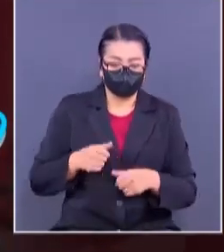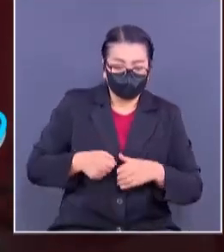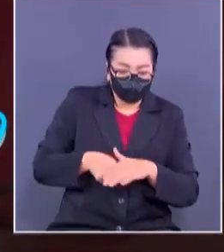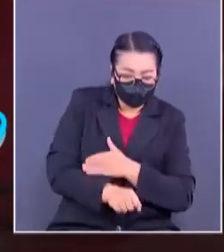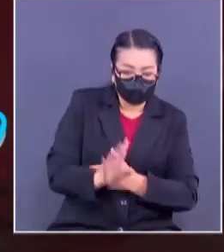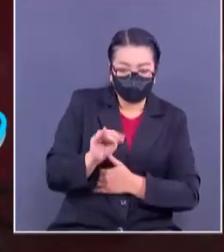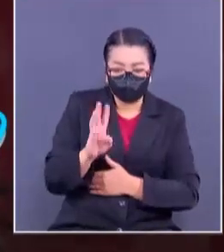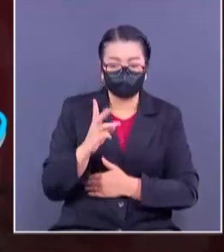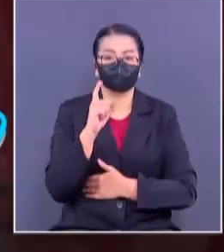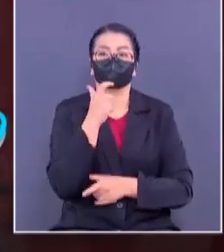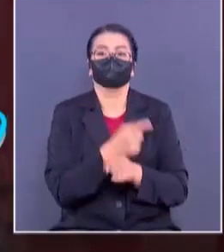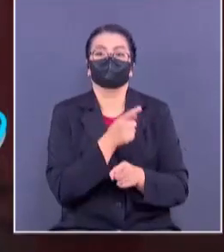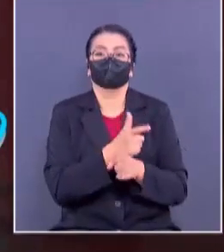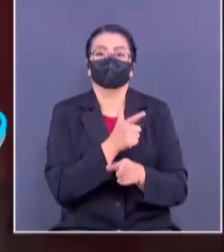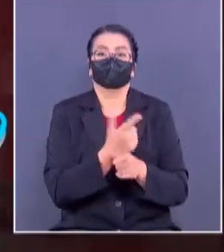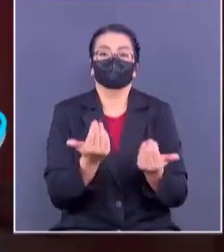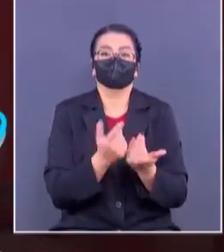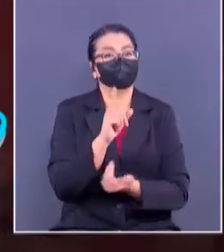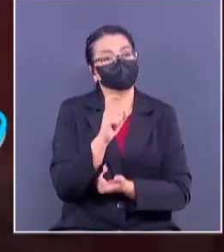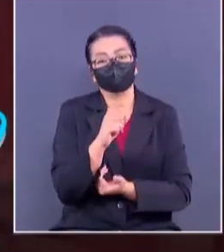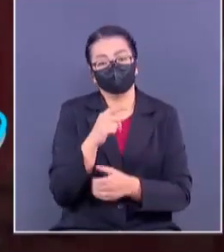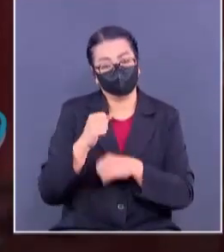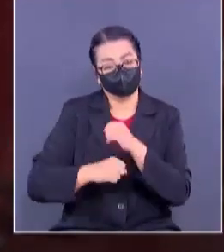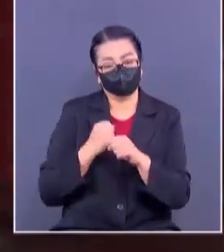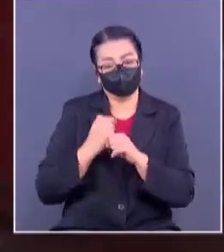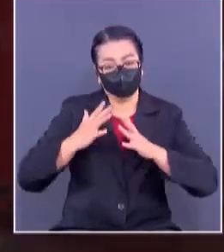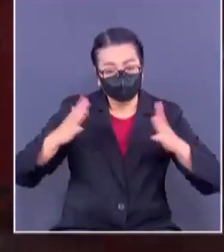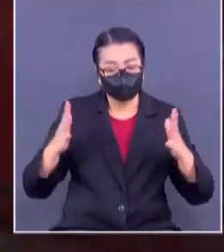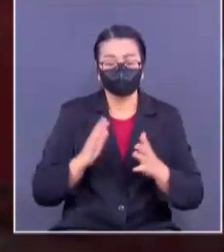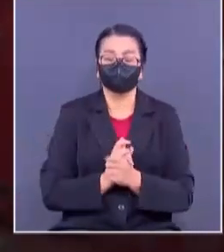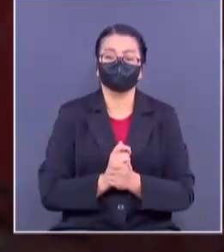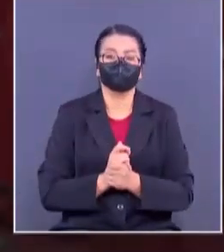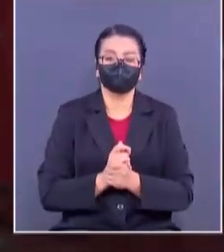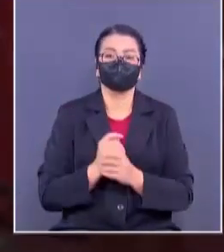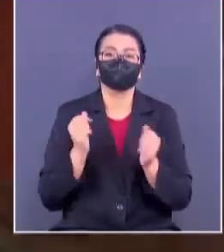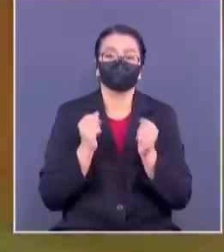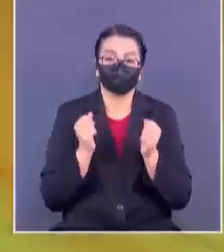พี่ ยังไม่ไหว ใช่กลัวประมาณนั้นอะไรอย่างเงี้ยค่ะกลัวอนาคตที่มันไม่แน่นอนด้วยค่ะ